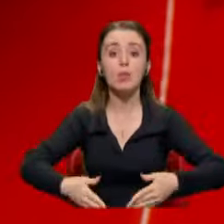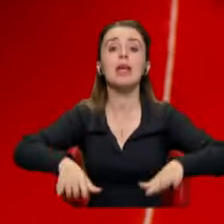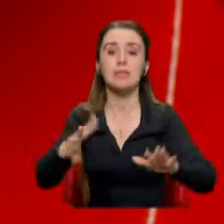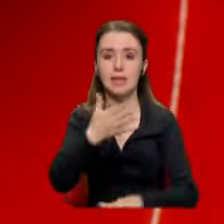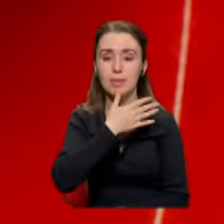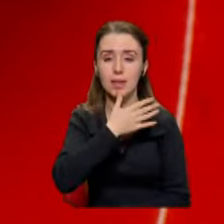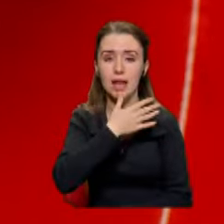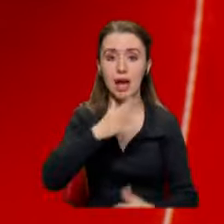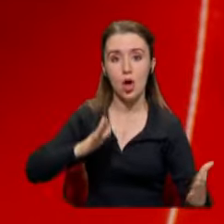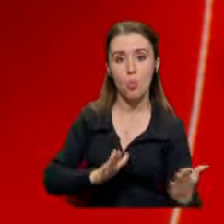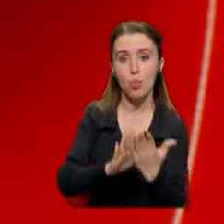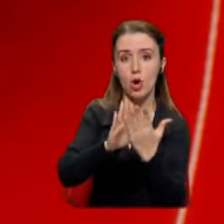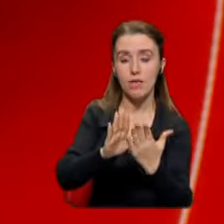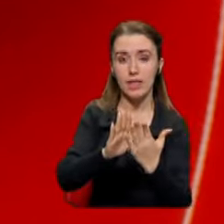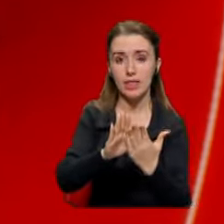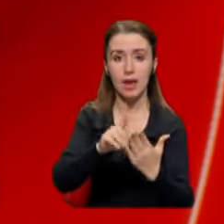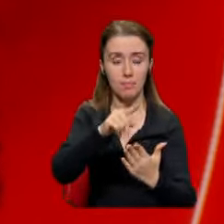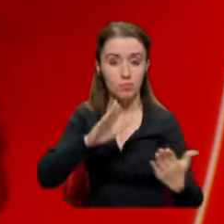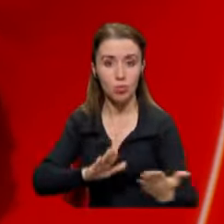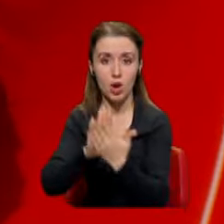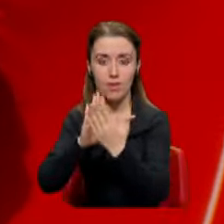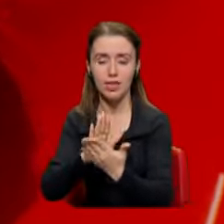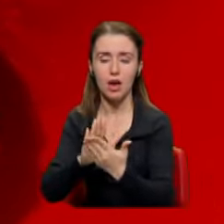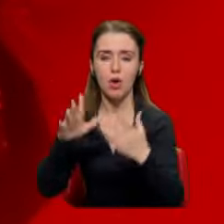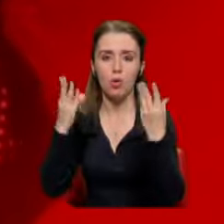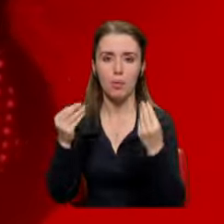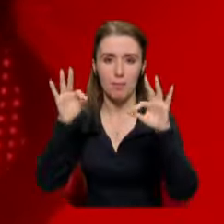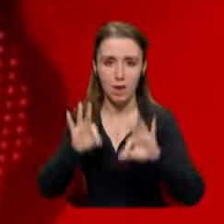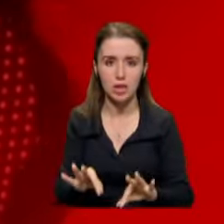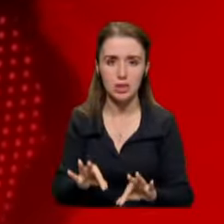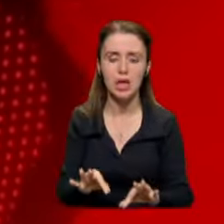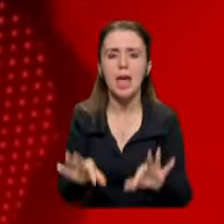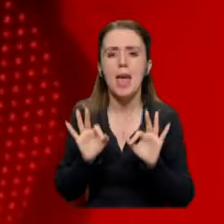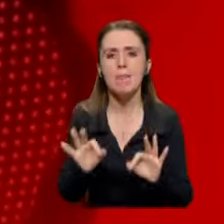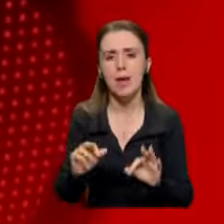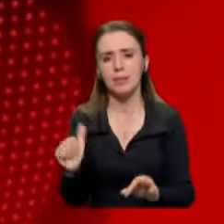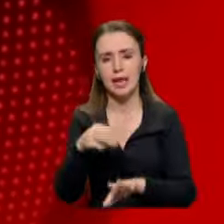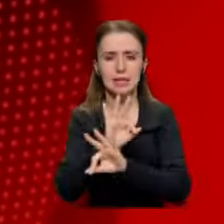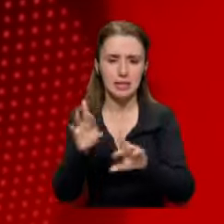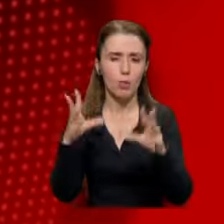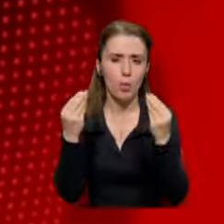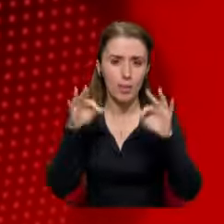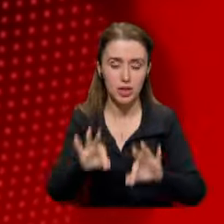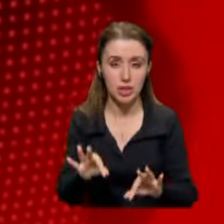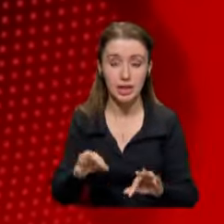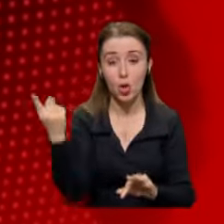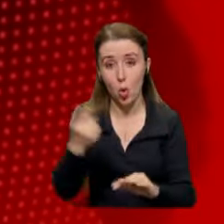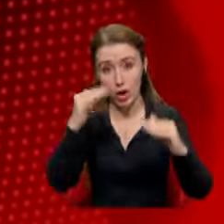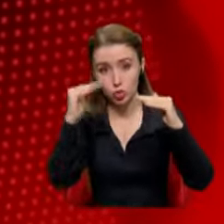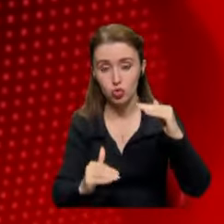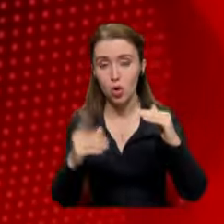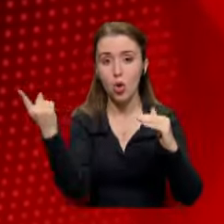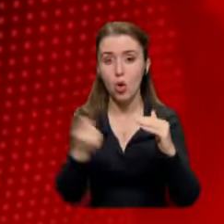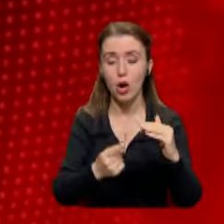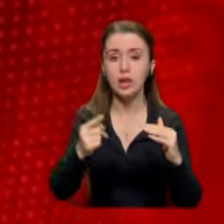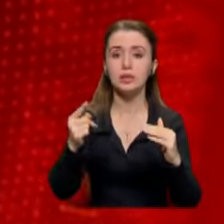de muhalefete muhalefet etmeye başladıktan sonra sürekli kan kaybetmeye başladı. O oranlardan